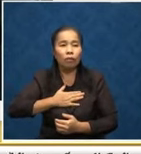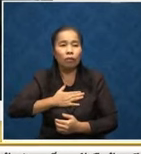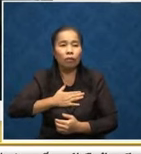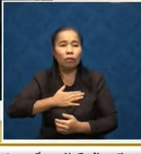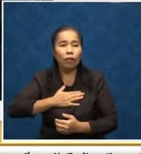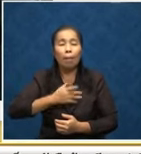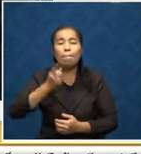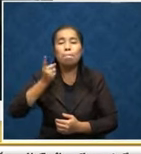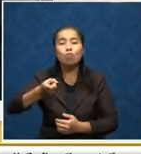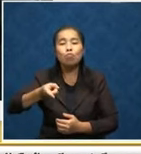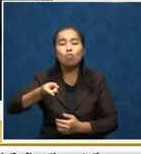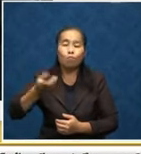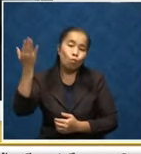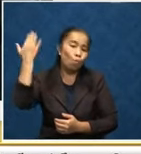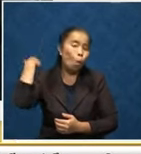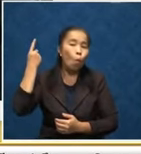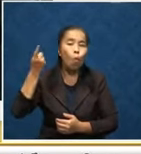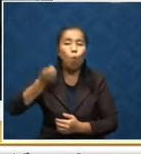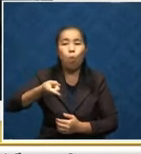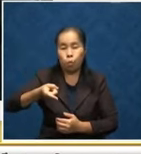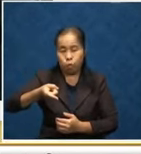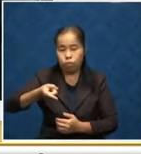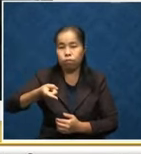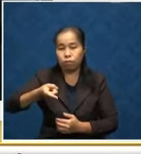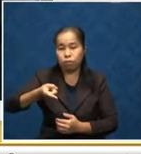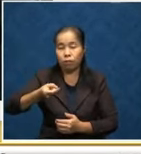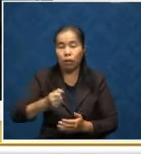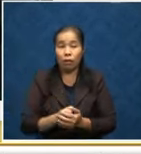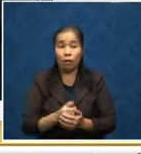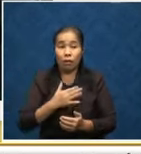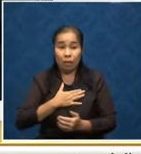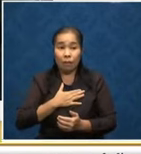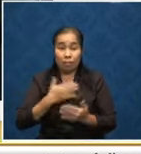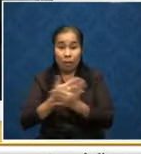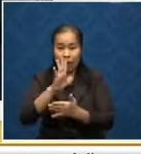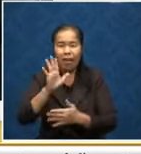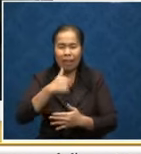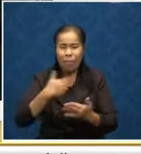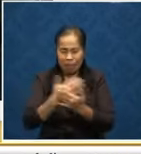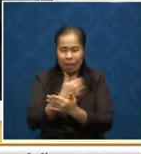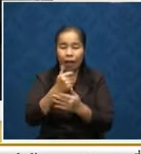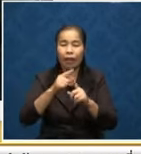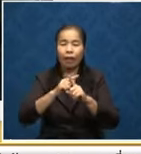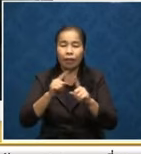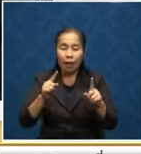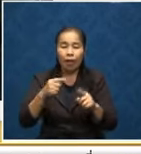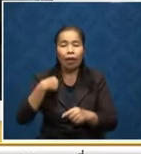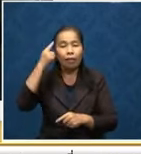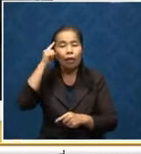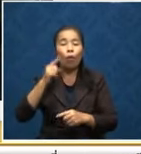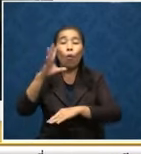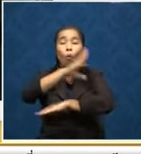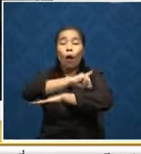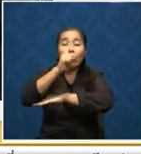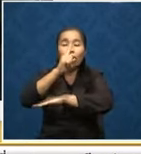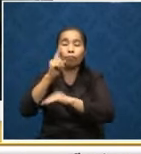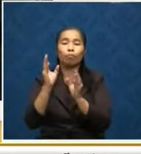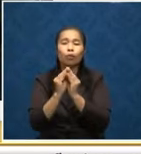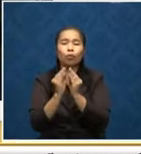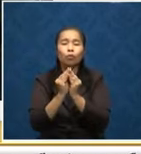ดิมๆที่เราได้ทำกันมาไม่ได้แปลว่าของเดิมเปลี่ยนไม่ได้นะครับคือใช้วันประชุมเนี่ยเพียง2